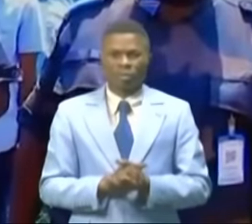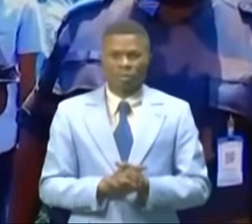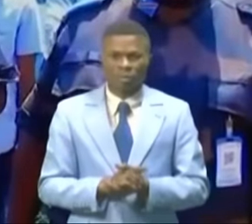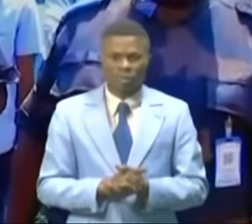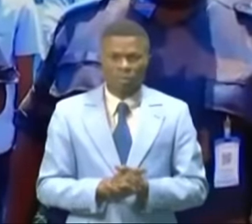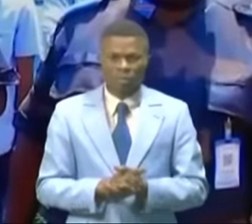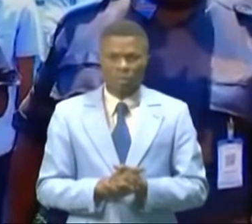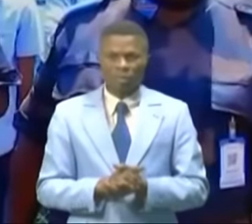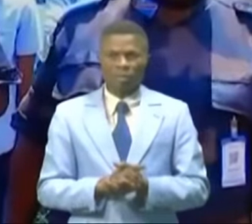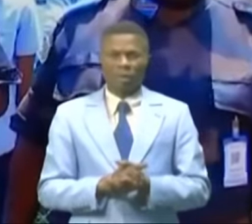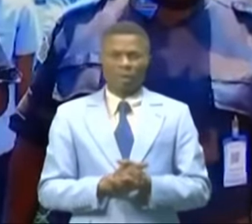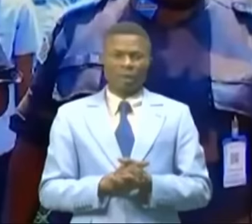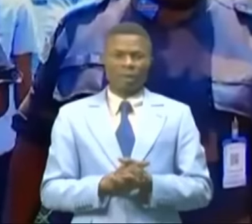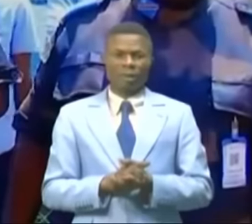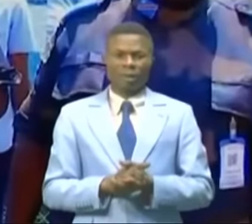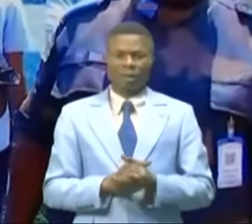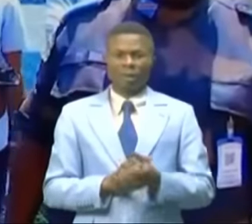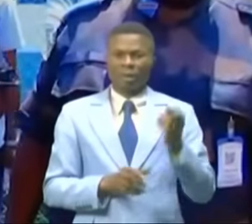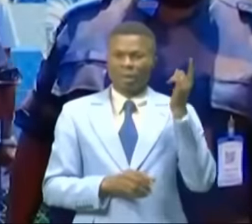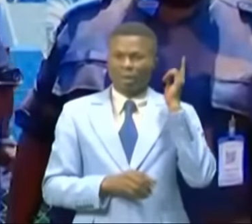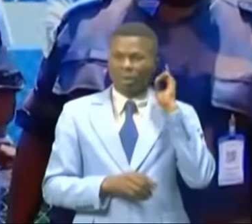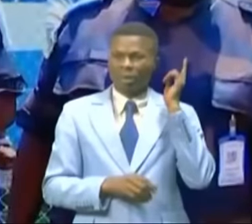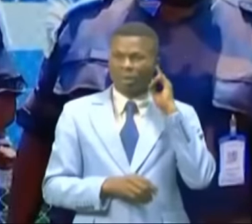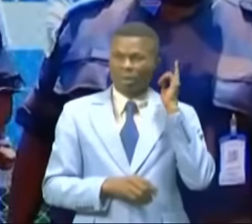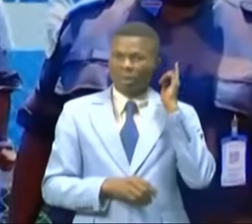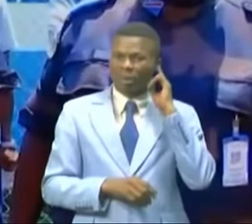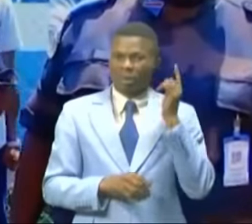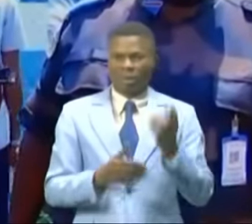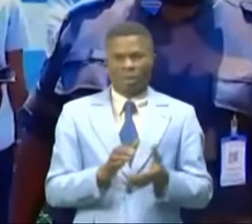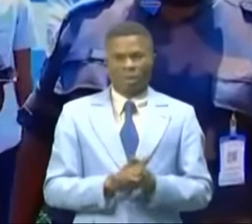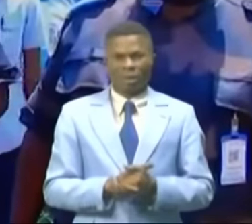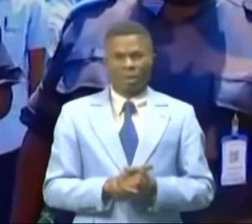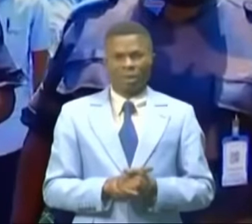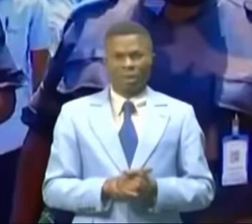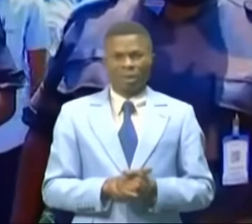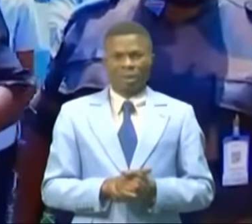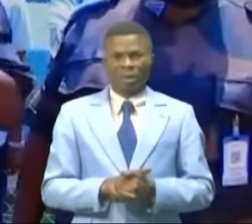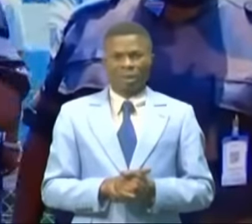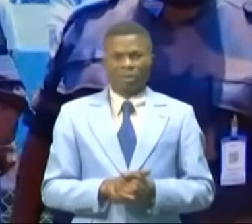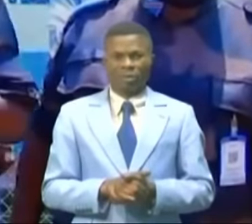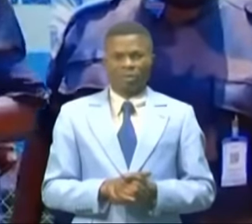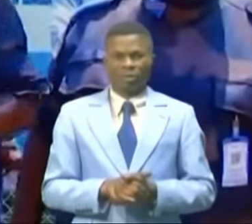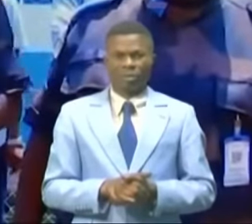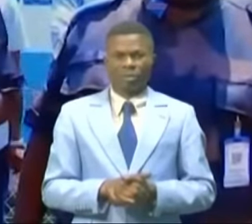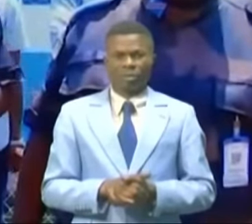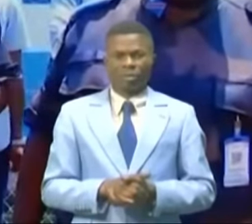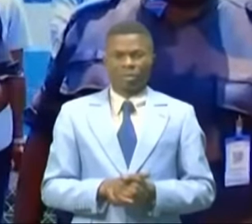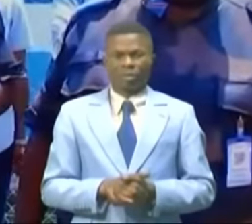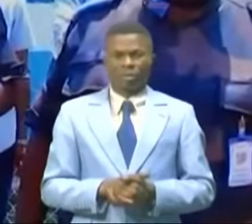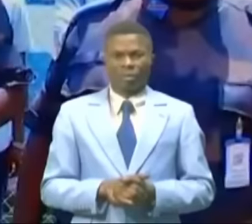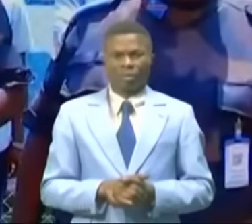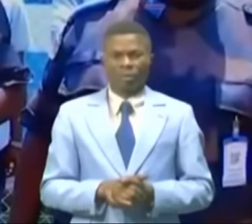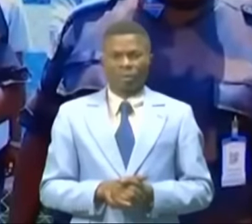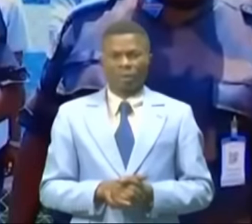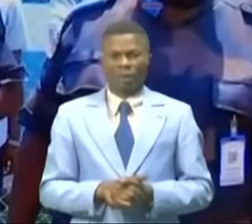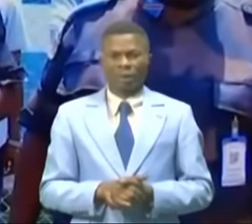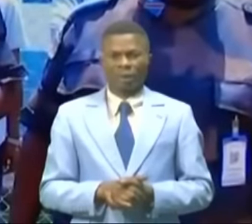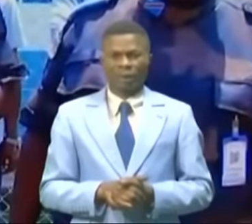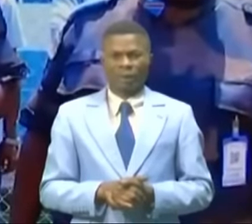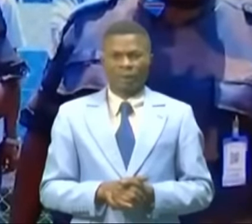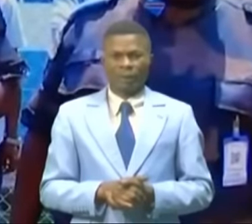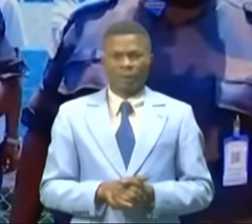remercier l'autorité provinciale pour tous les efforts qui ont été fournis pour la réalisation de cette centrale. Ici à